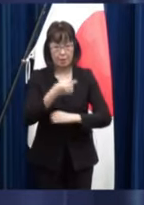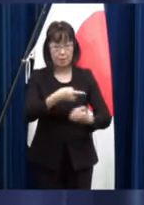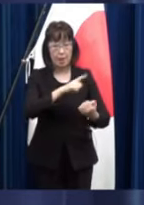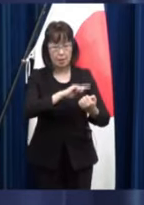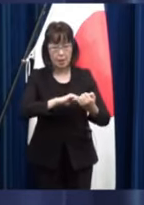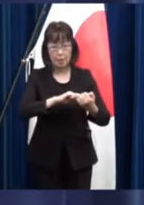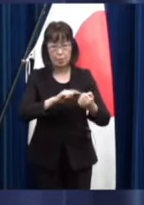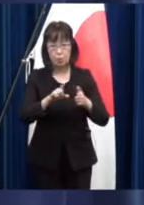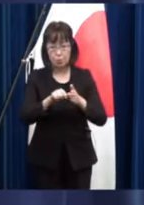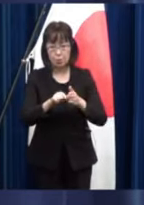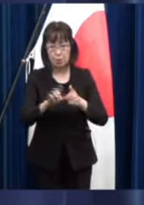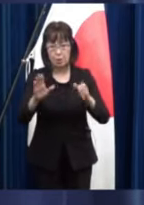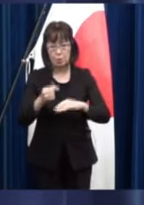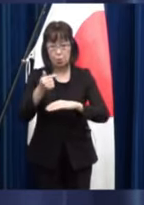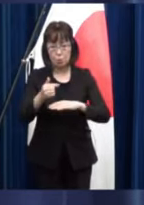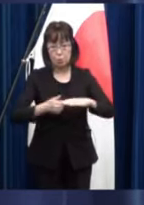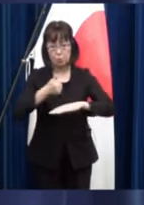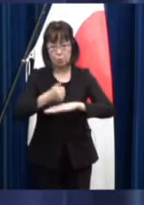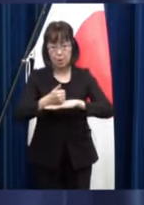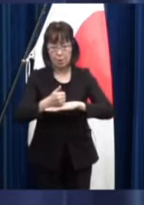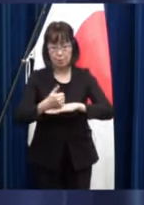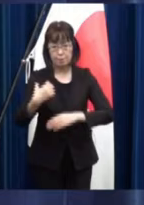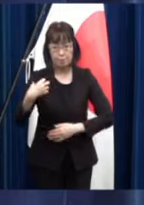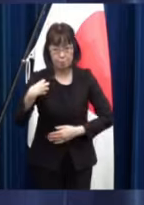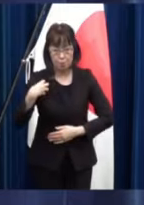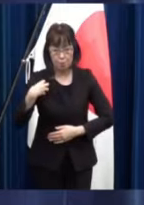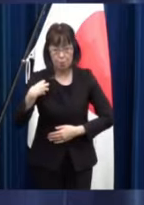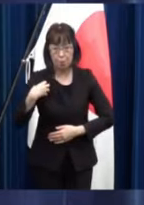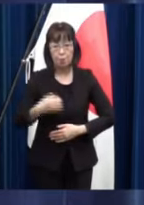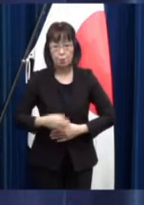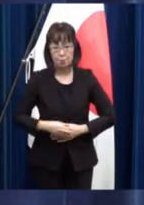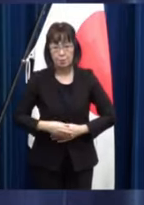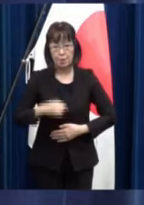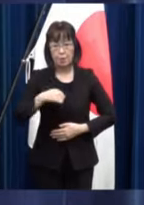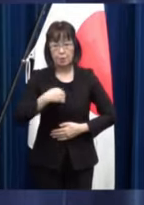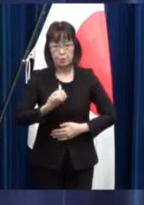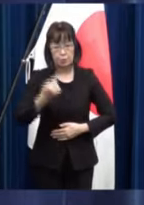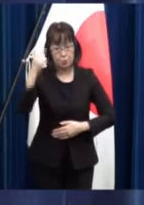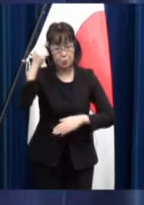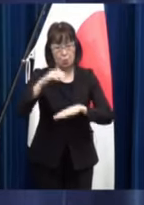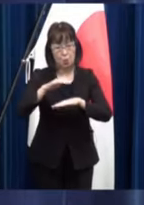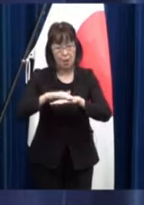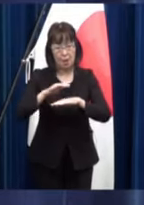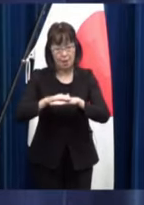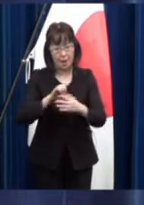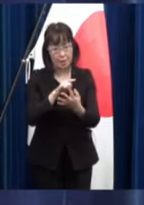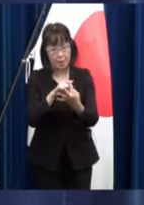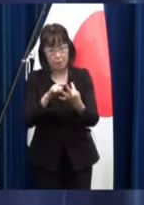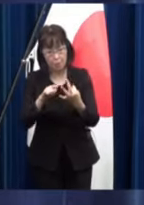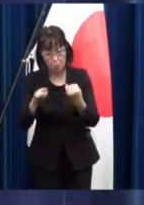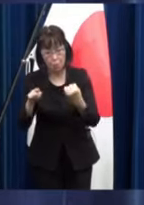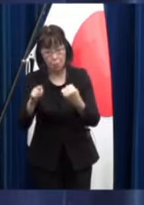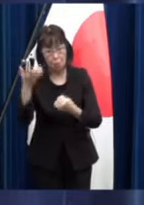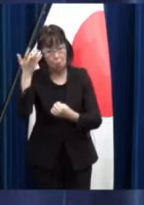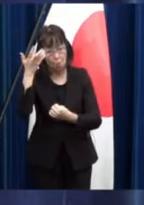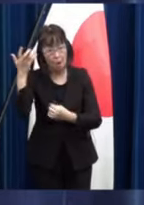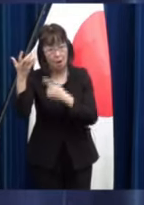に就任した際に、かねてから自分の中で温めてたふるさと納